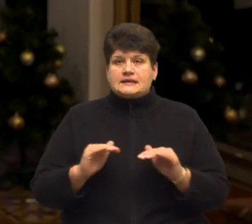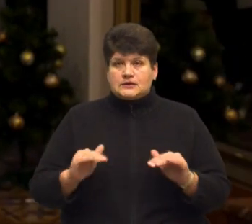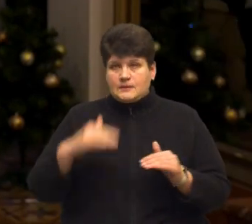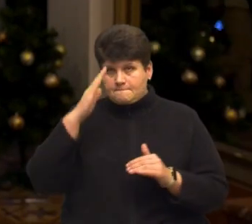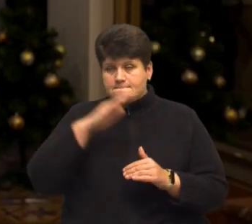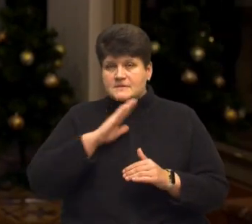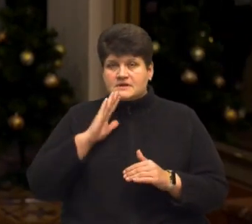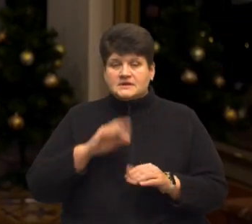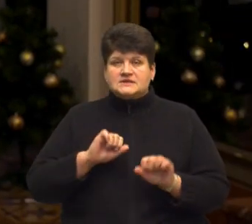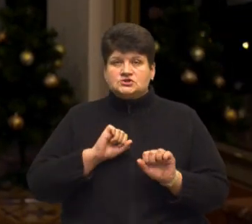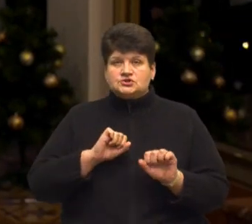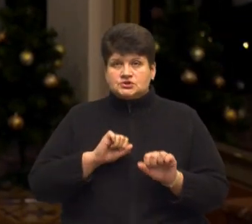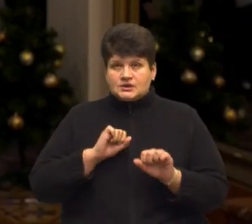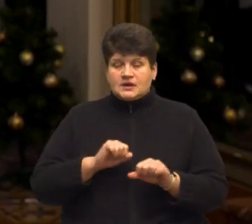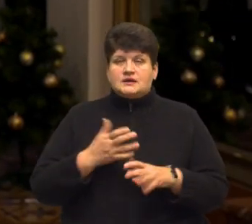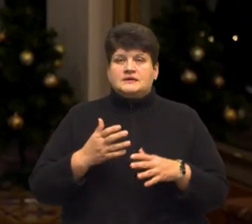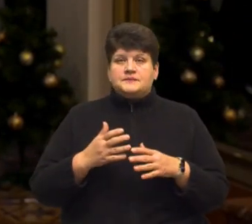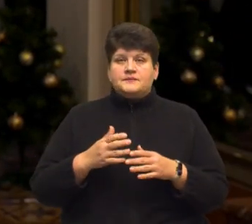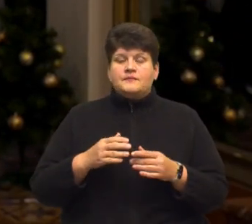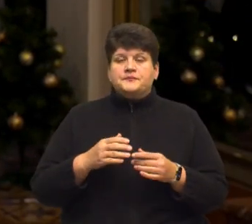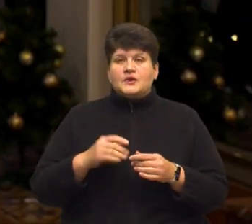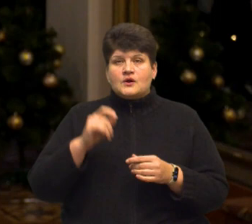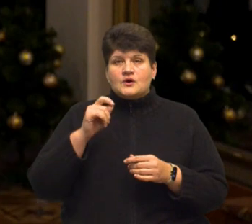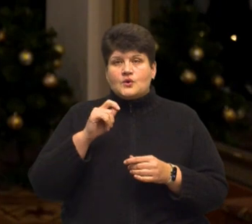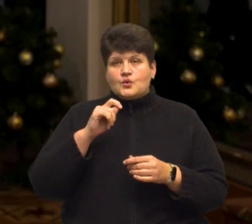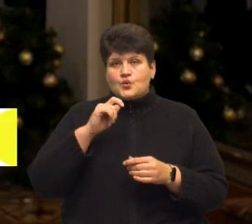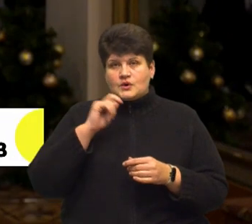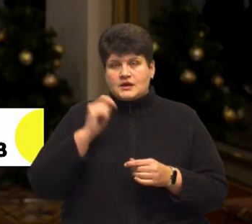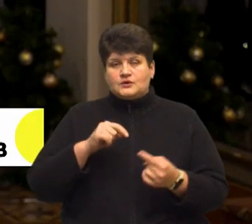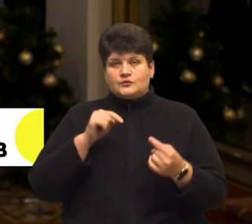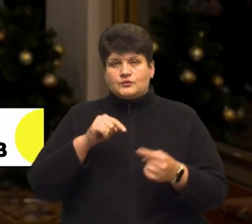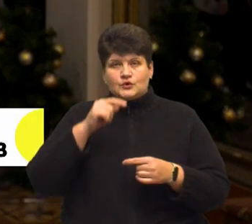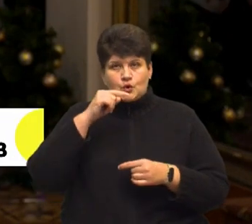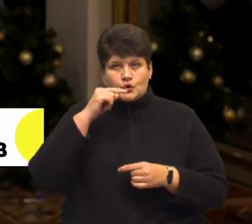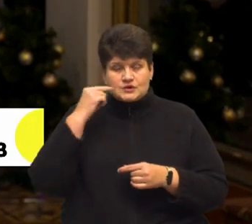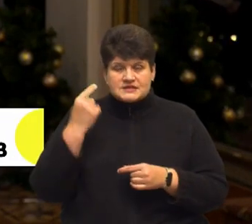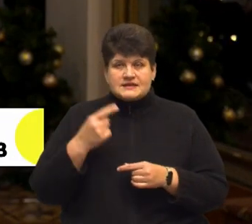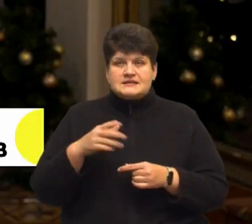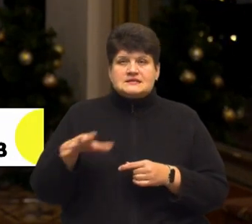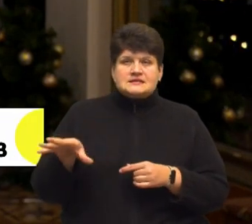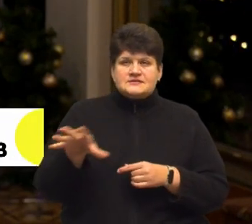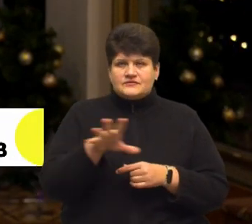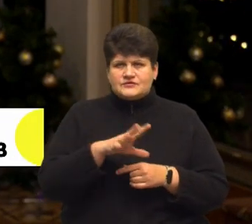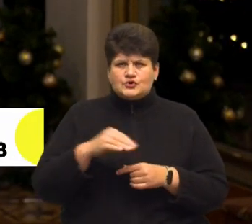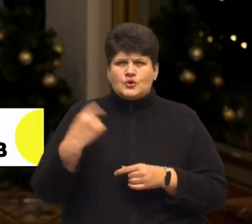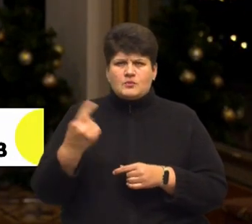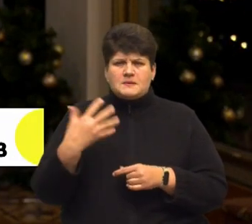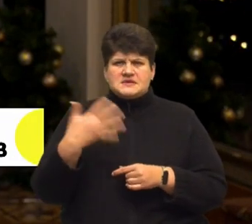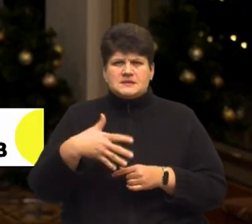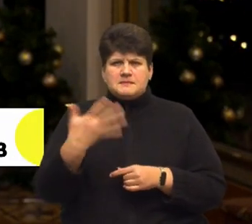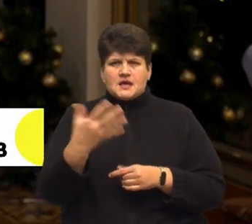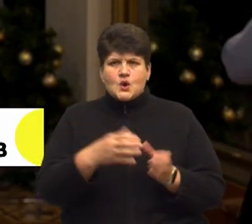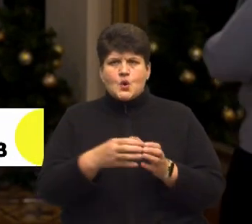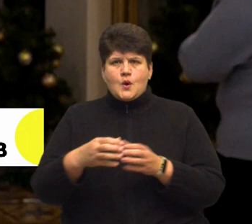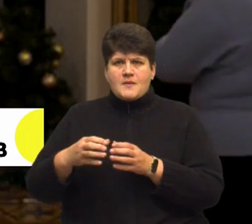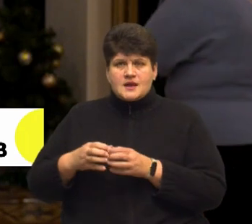стримували агресію Російської Федерації проти України це дітки зі всієї області зі всіх 55 громад